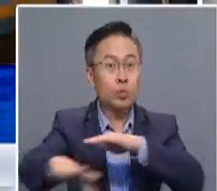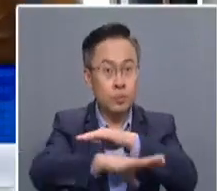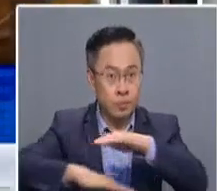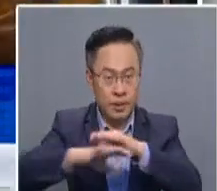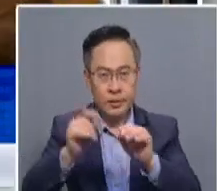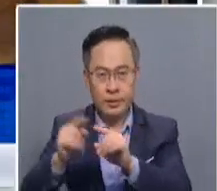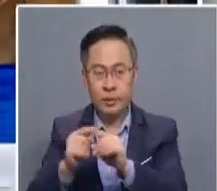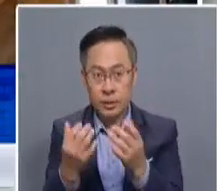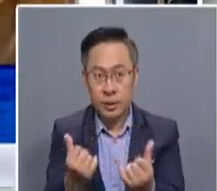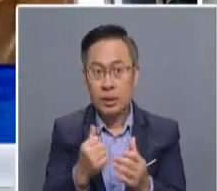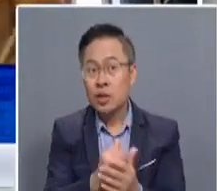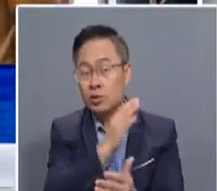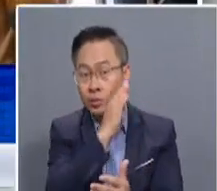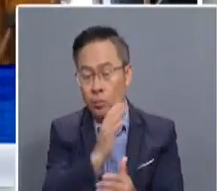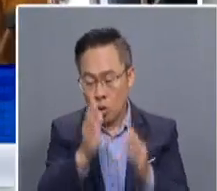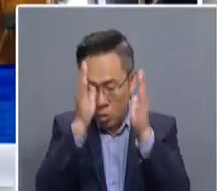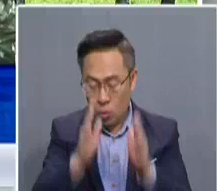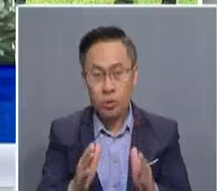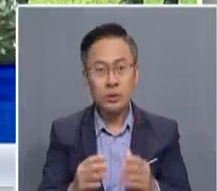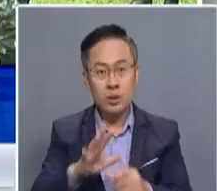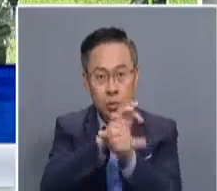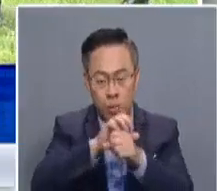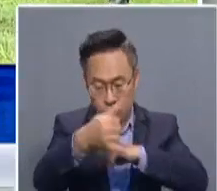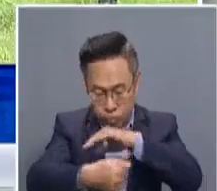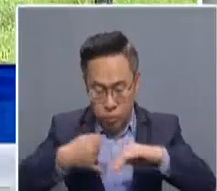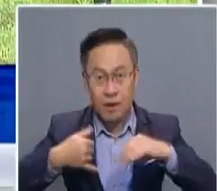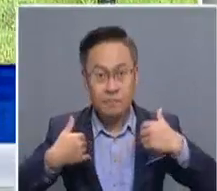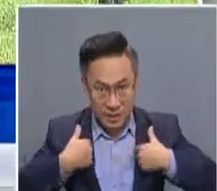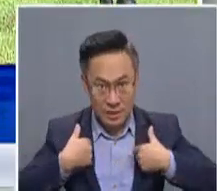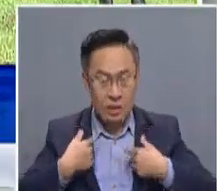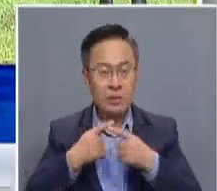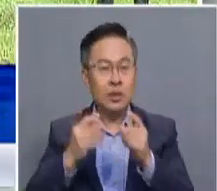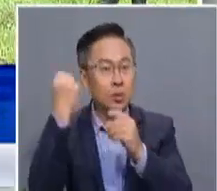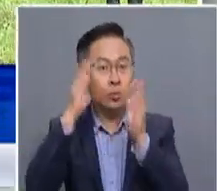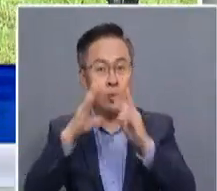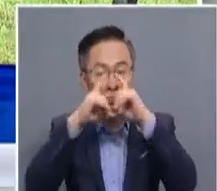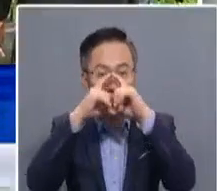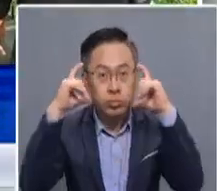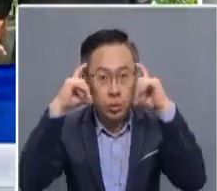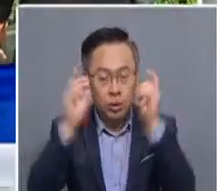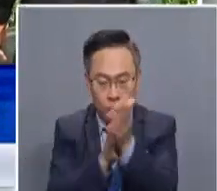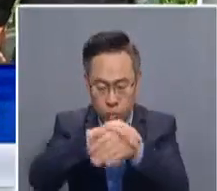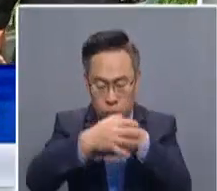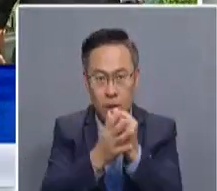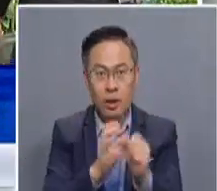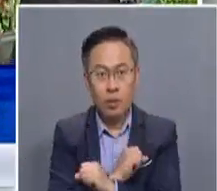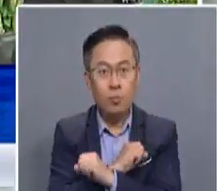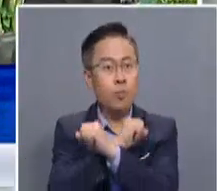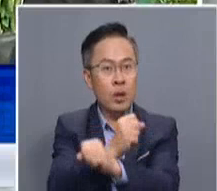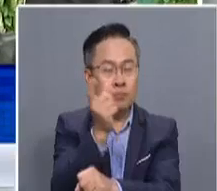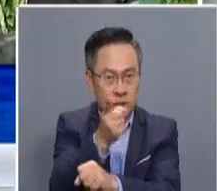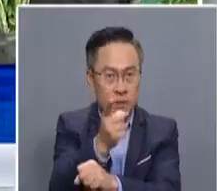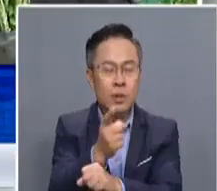ในหลายกรณีเนี่ยถึงแม้จะมีผู้ที่ติดเชื้อเข้ามาแต่ถ้าทุกคนใส่หน้ากากอนามัยเนี่ยความเสี่ยงจะลดลงได้เยอะเลยอันนี้พิสูจน์มาหลายครั้งแล้ว